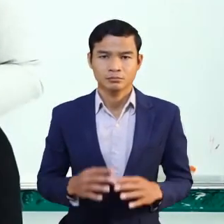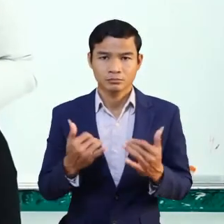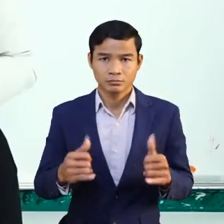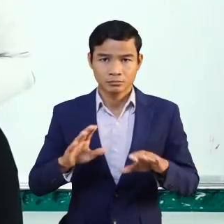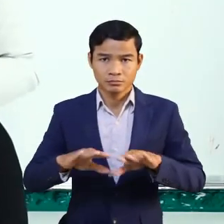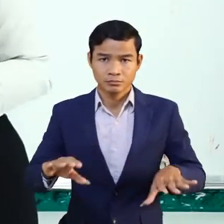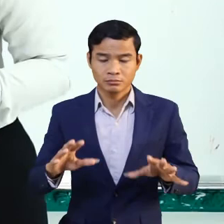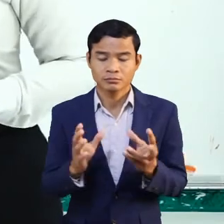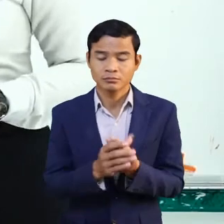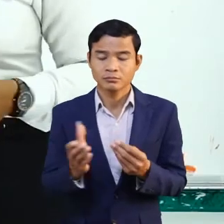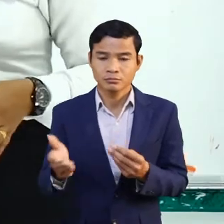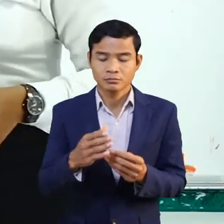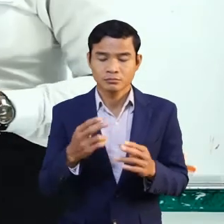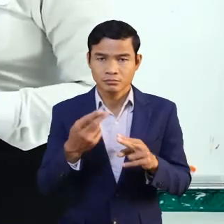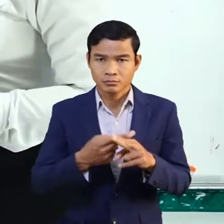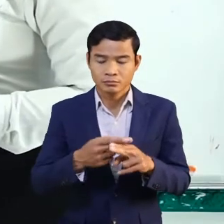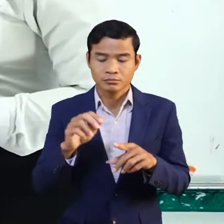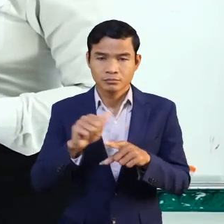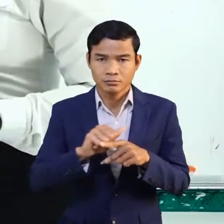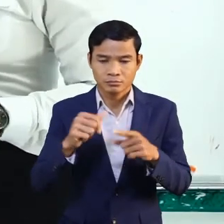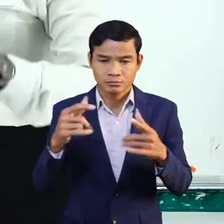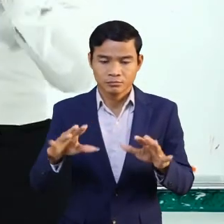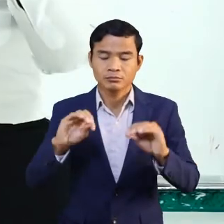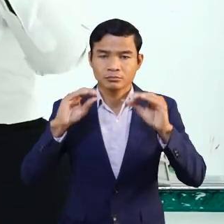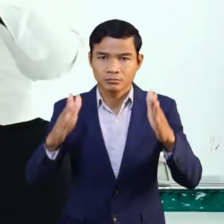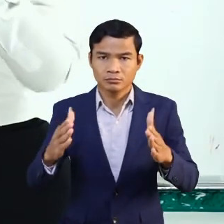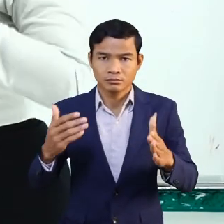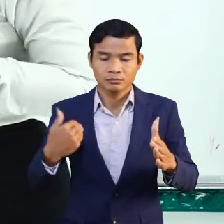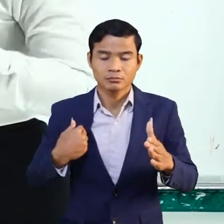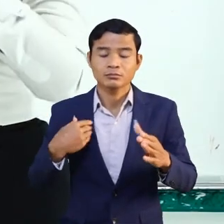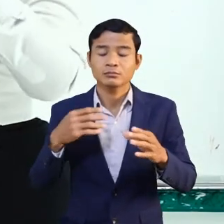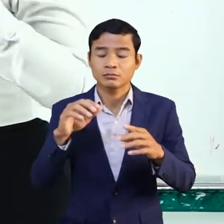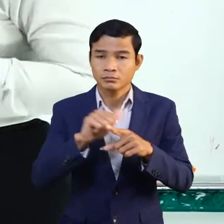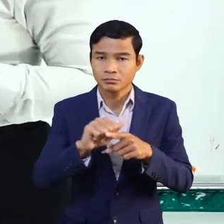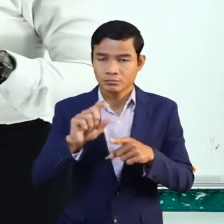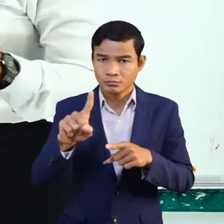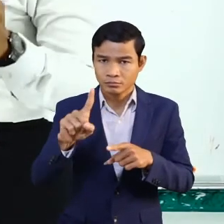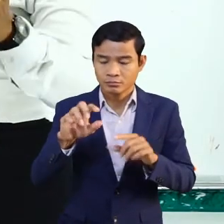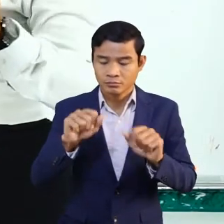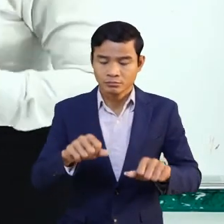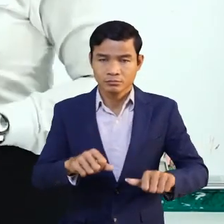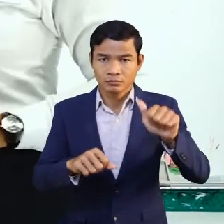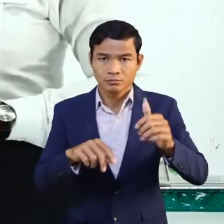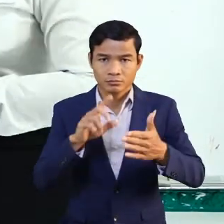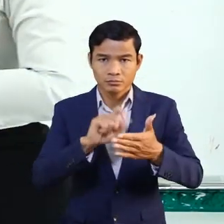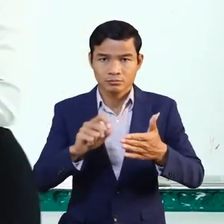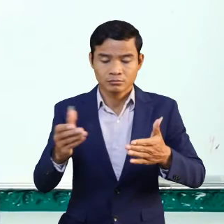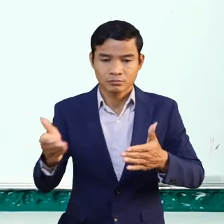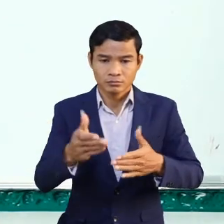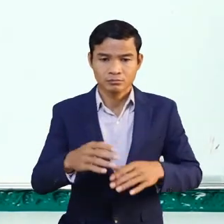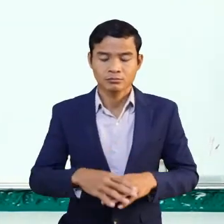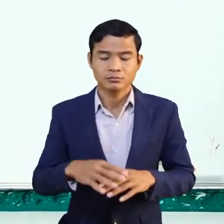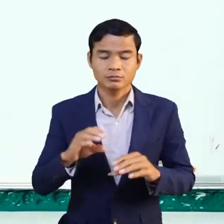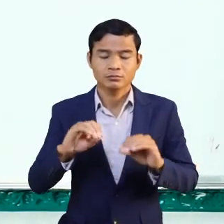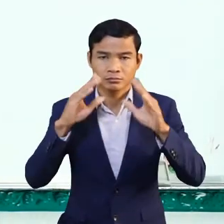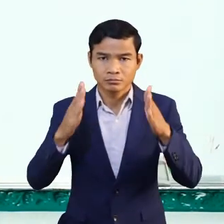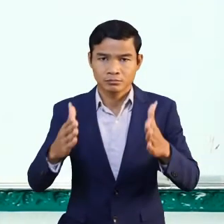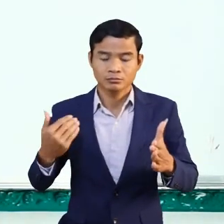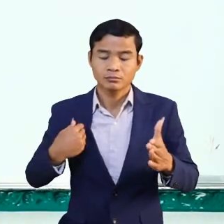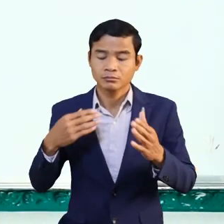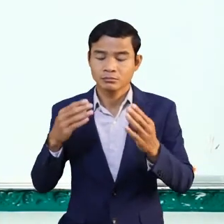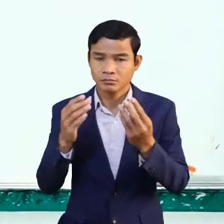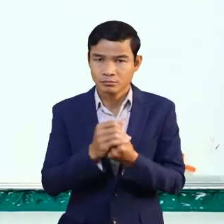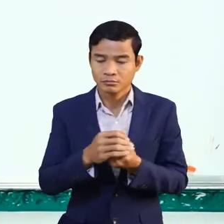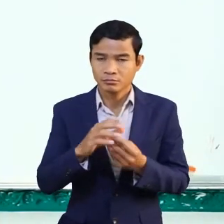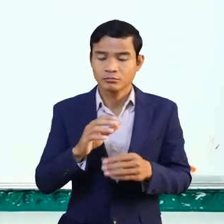តាអញ្ចឹងឥឡូវនេះបន្តពីកូនអនុវត្តលំហាត់នេះរួចអ្នកគ្រូមានលំហាត់មួយខ្ទង់ទៀតសម្រាប់កូនធ្វើទាំងអស់គ្នាកូនលើកដាក់ឈ្នួនឡើងតាអ្នកគ្រូមានចំនួ